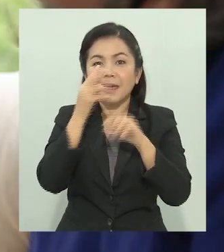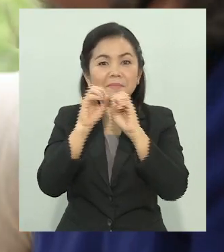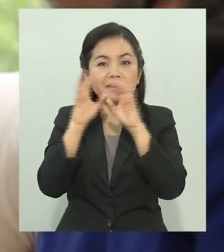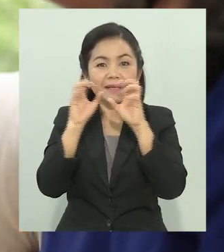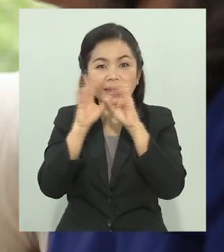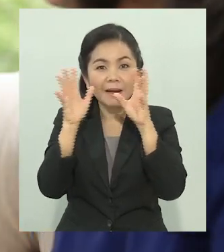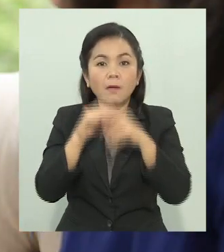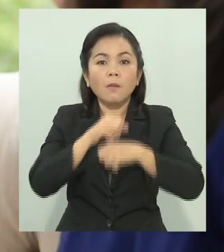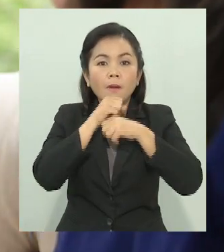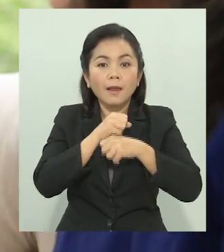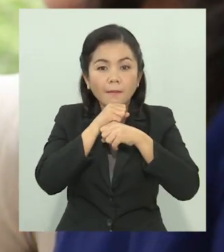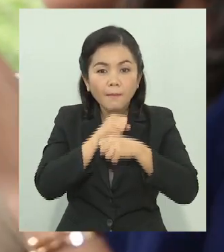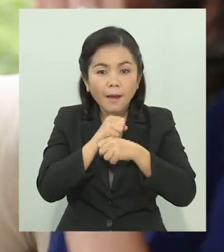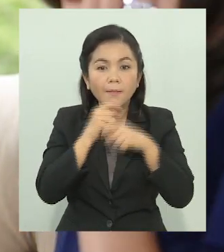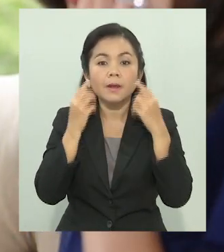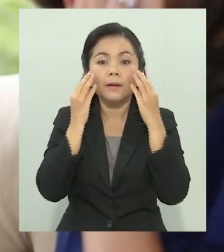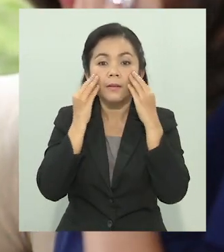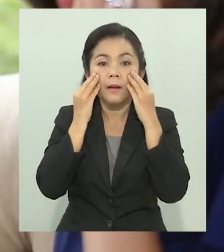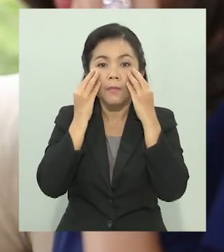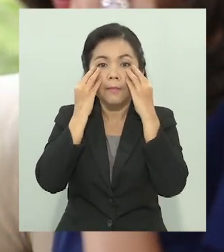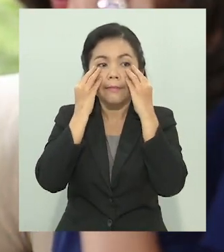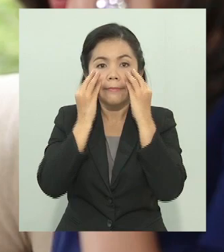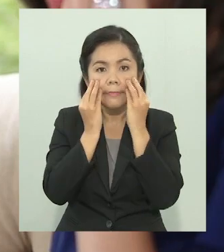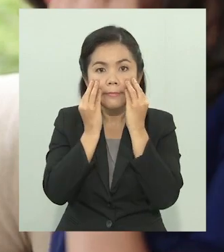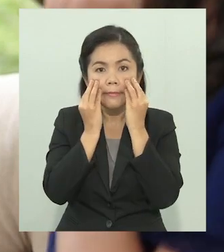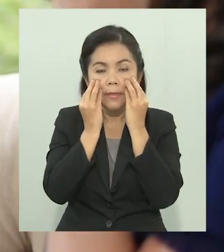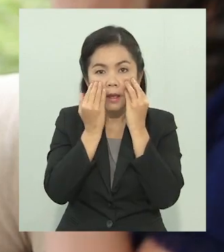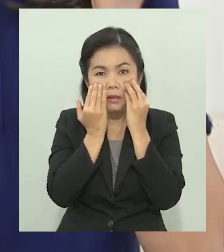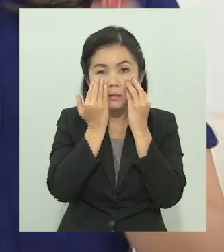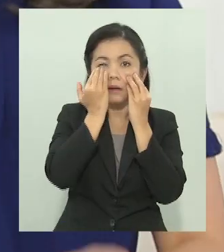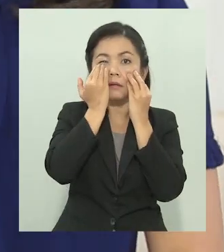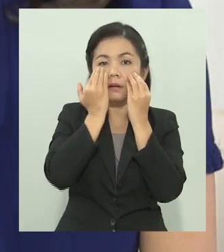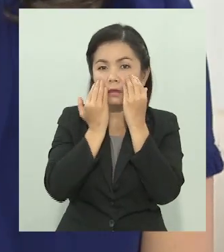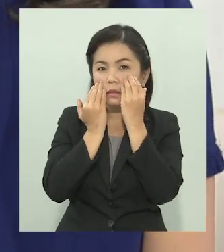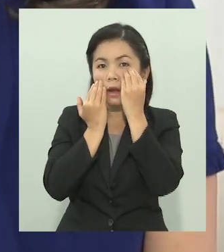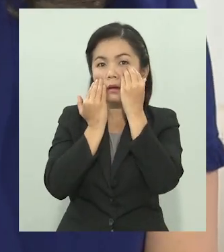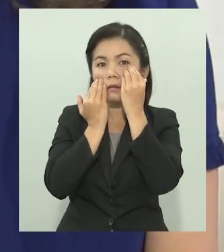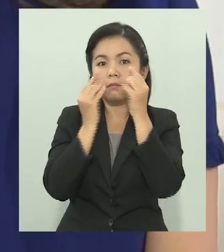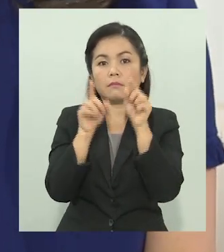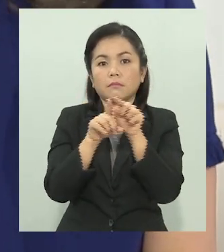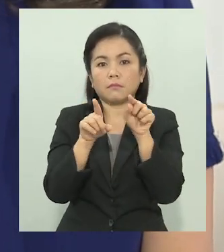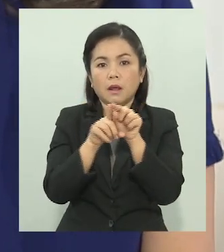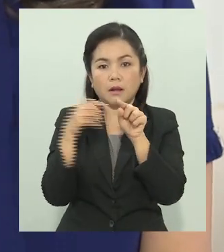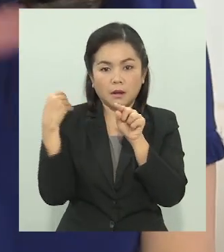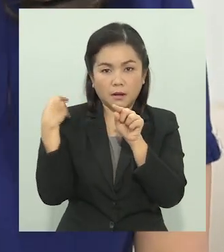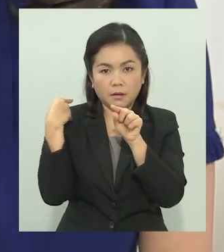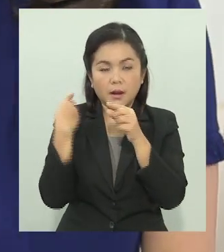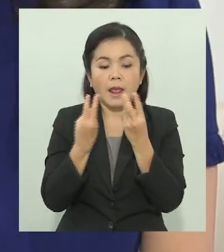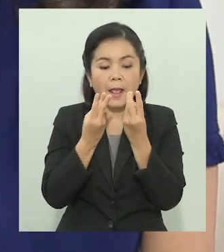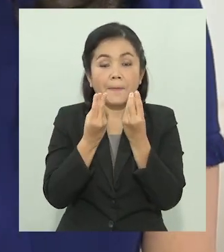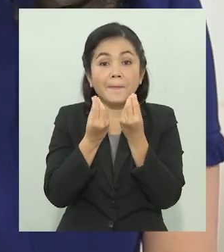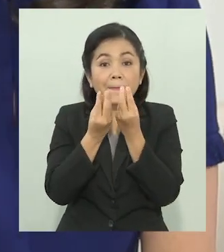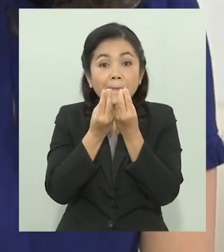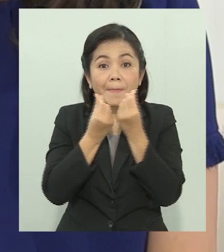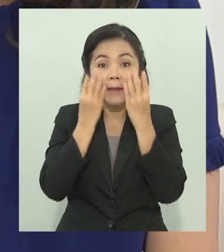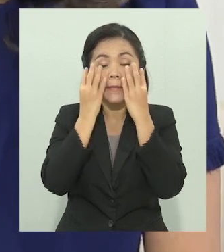นเวลาอายุเยอะขึ้นไขมันที่อยู่บริเวณแก้มเนี่ยตกหย่อนตัวลงแล้วก็ฝ่อตัวลงด้วยนะครับคือไขมันเนี่ยฝ่อตัวลง คือหดลง